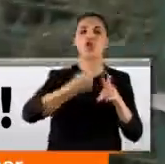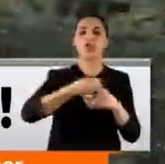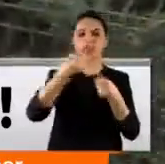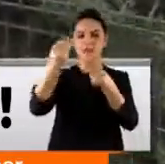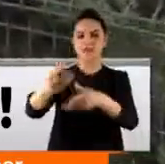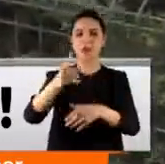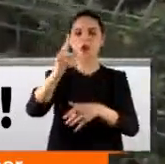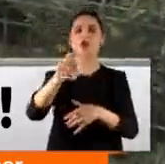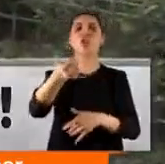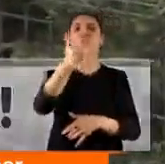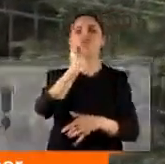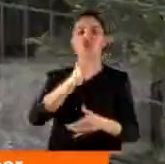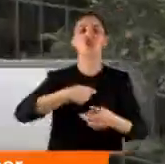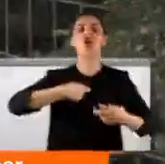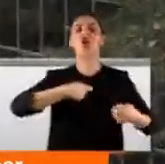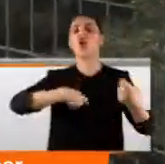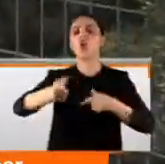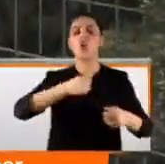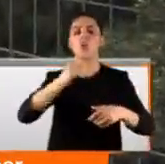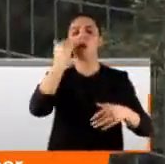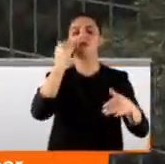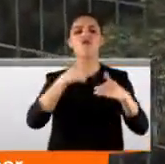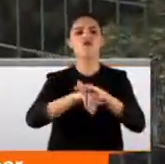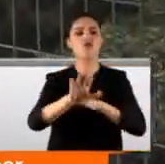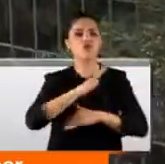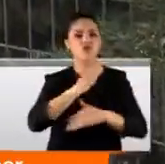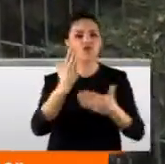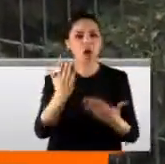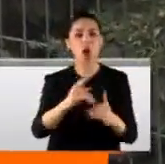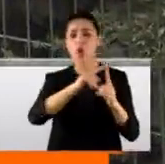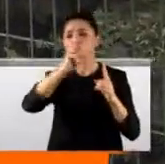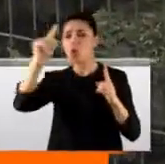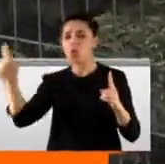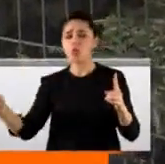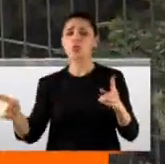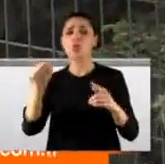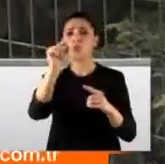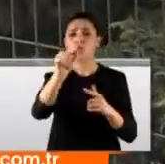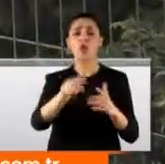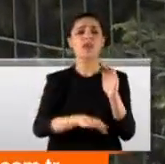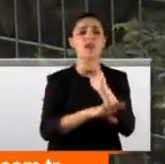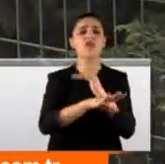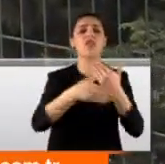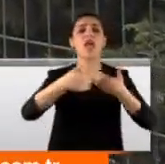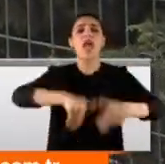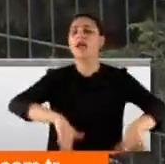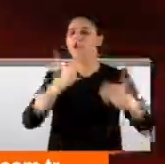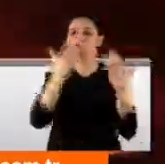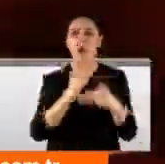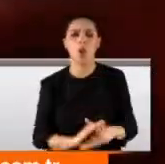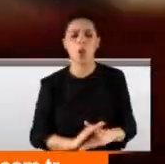bitmiyor. İçki, kumar, hatta fuhuş dahi yapılıyor. Uzunca süredir de bu yaşananların önü